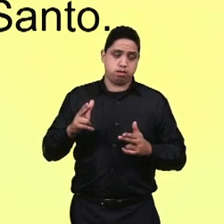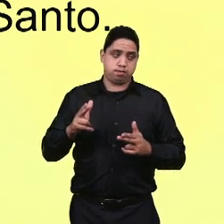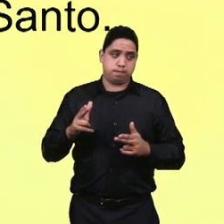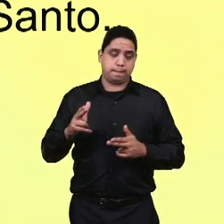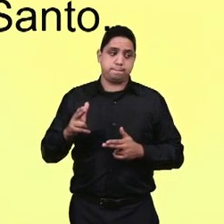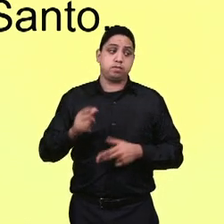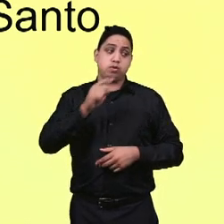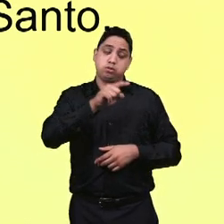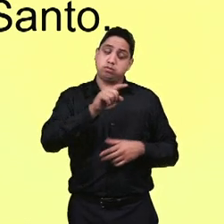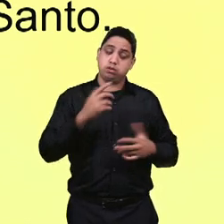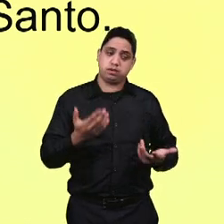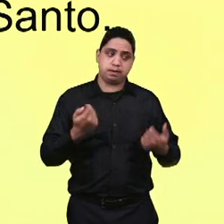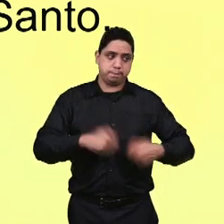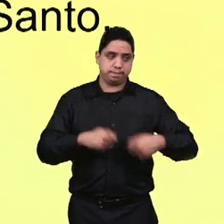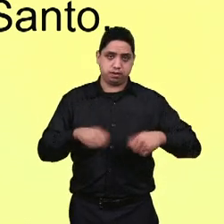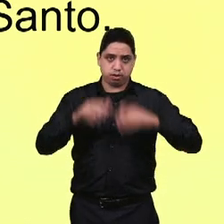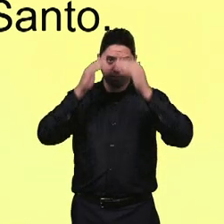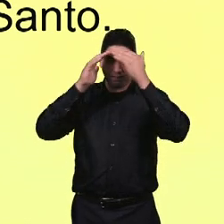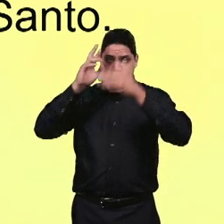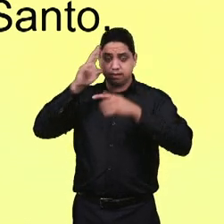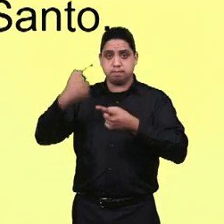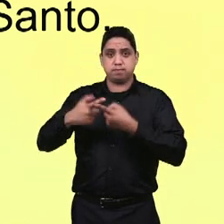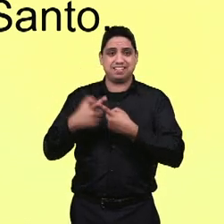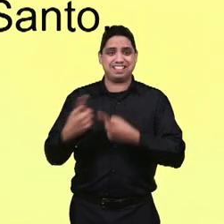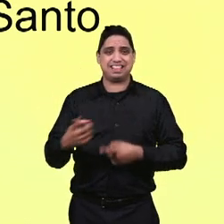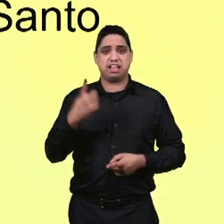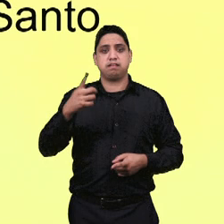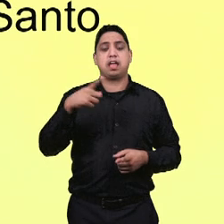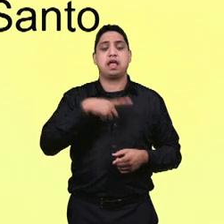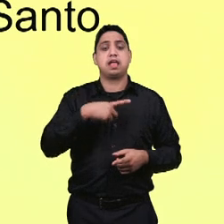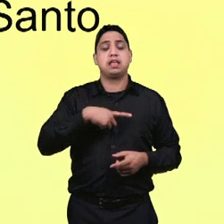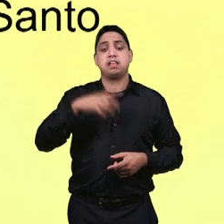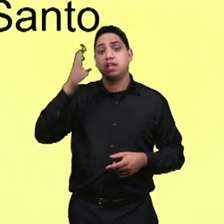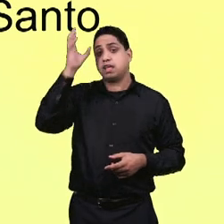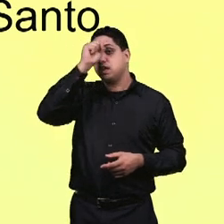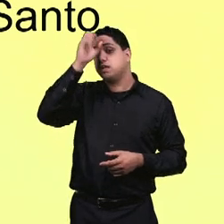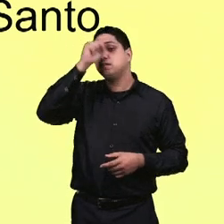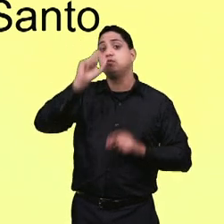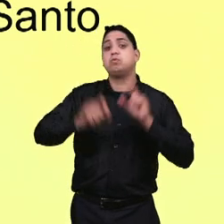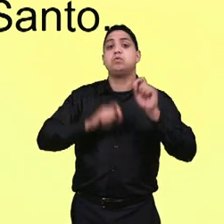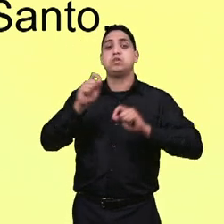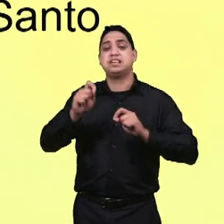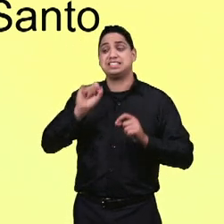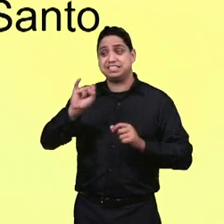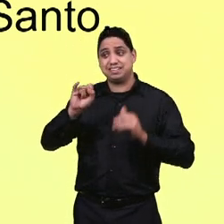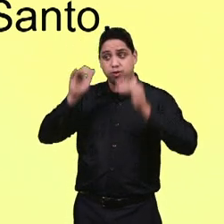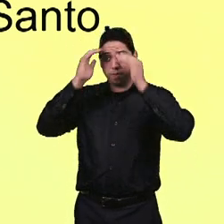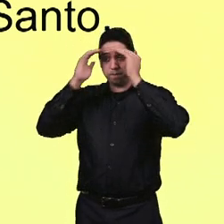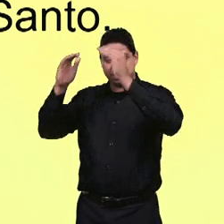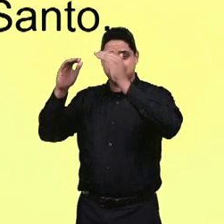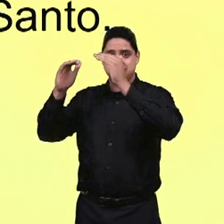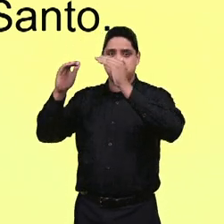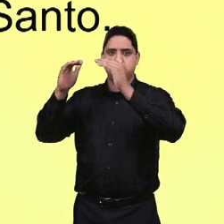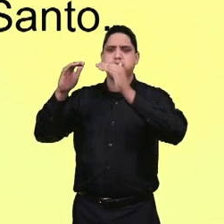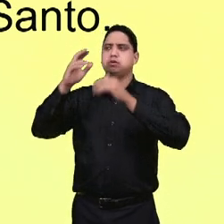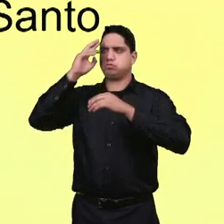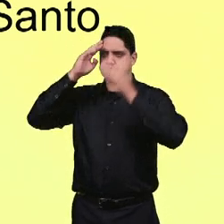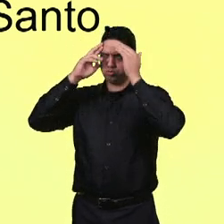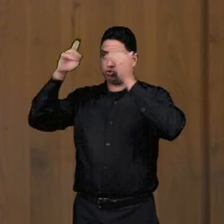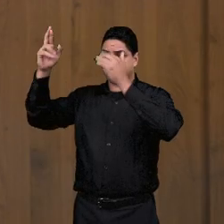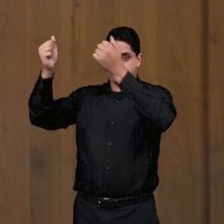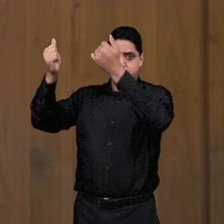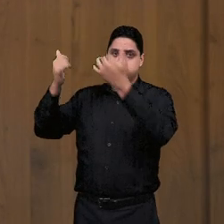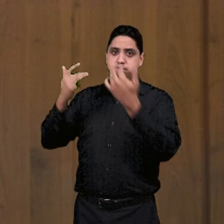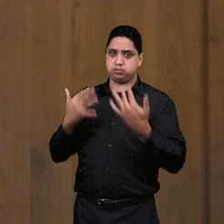que David, il avait appris, en ayant obéissant, le Seigneur allait le bénir, l'obéissant. Et David,